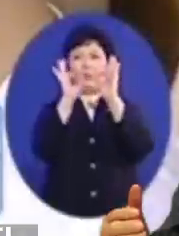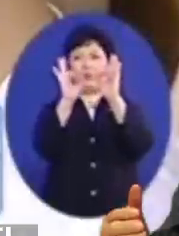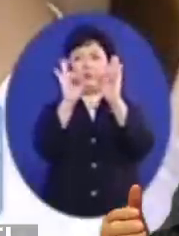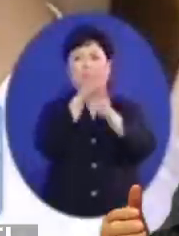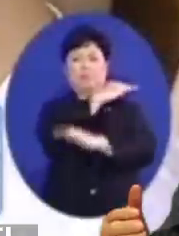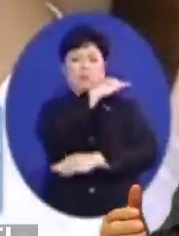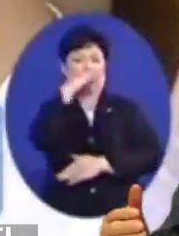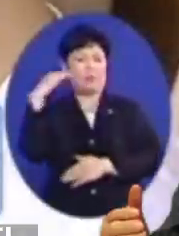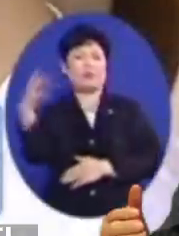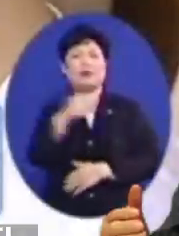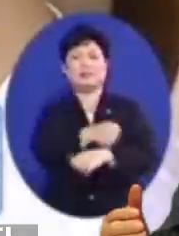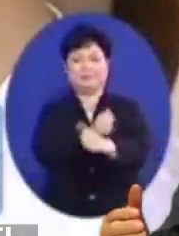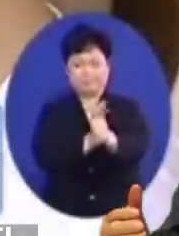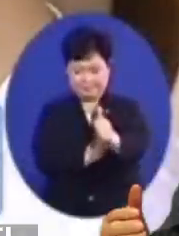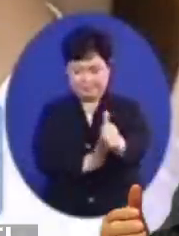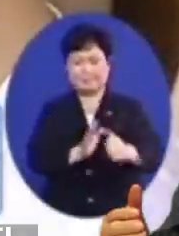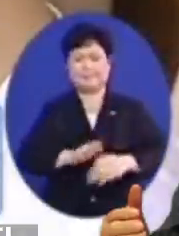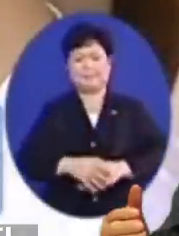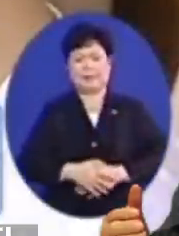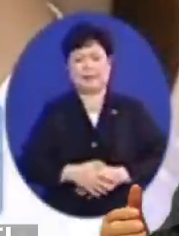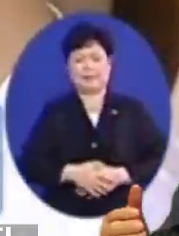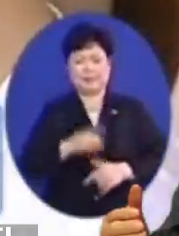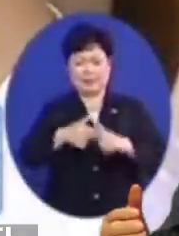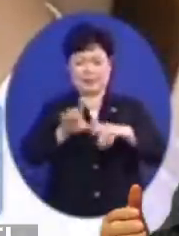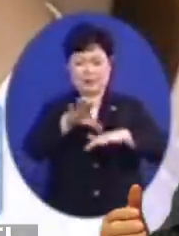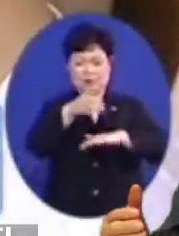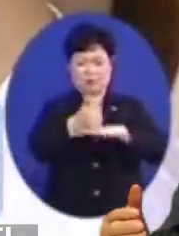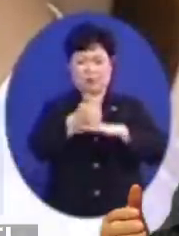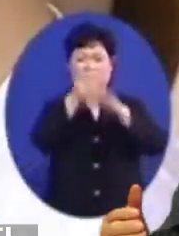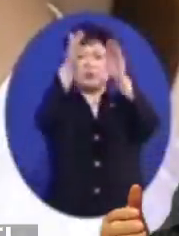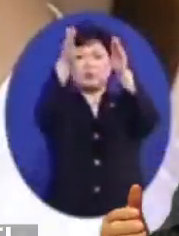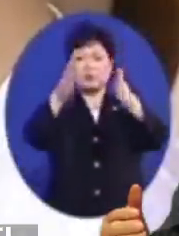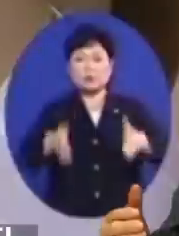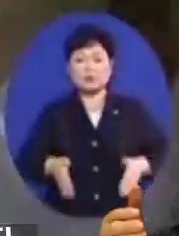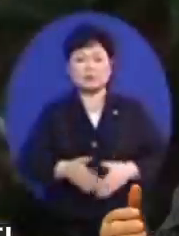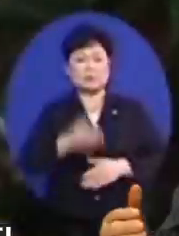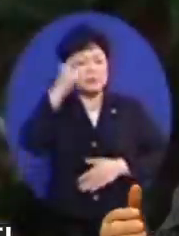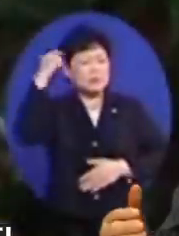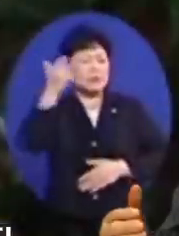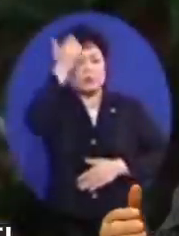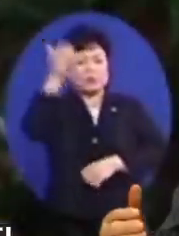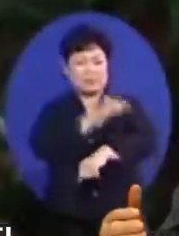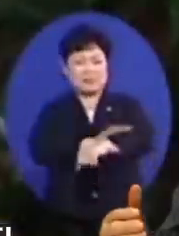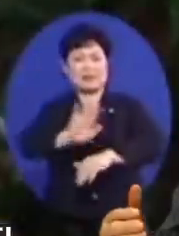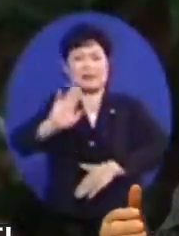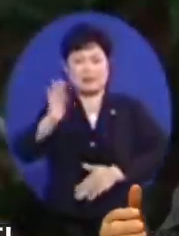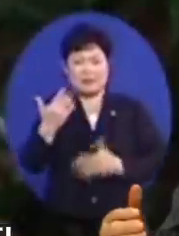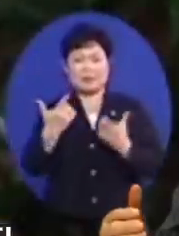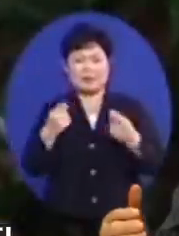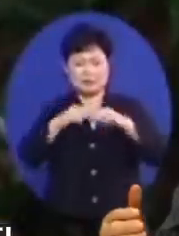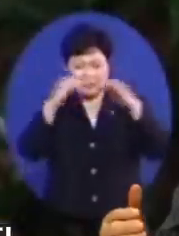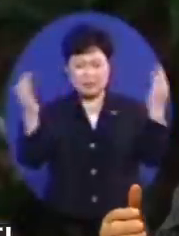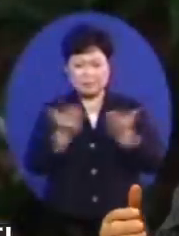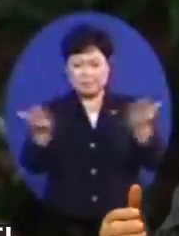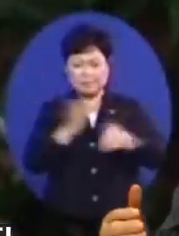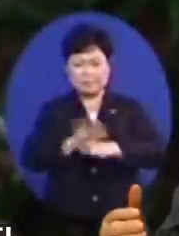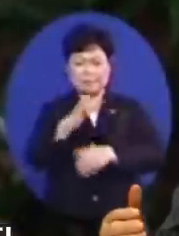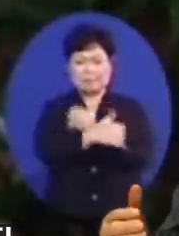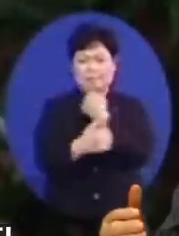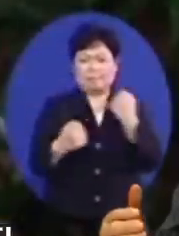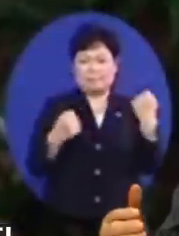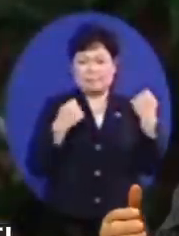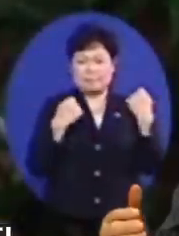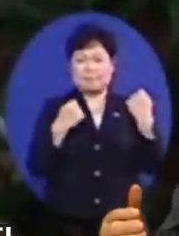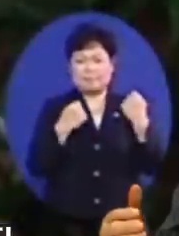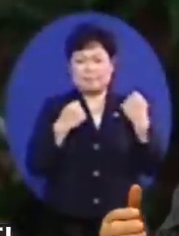올바르게 가져야 되는 것입니다. 예수 그리스도로 말미암아 영혼이 잘됨같이 범사에 잘되며 강건하고 생명을 얻되